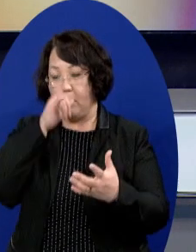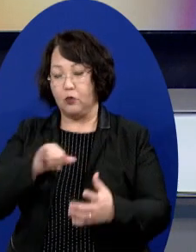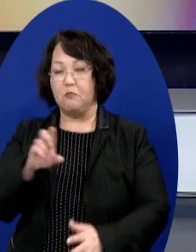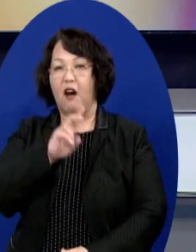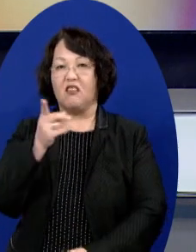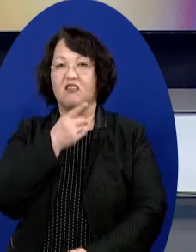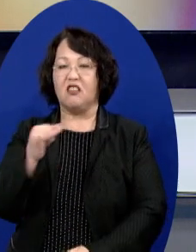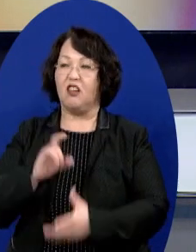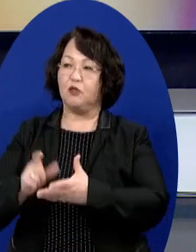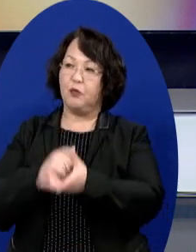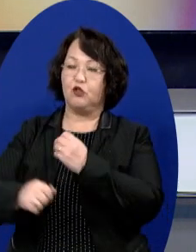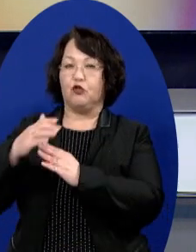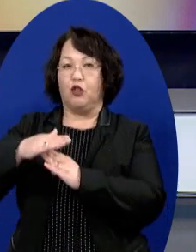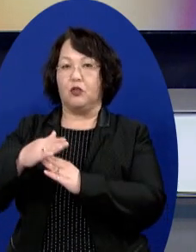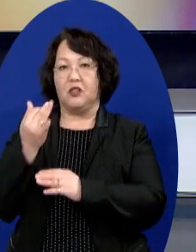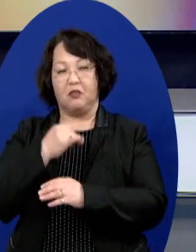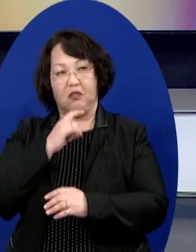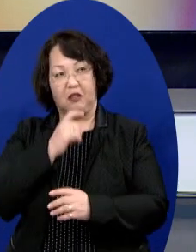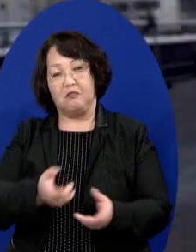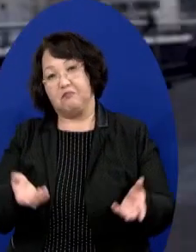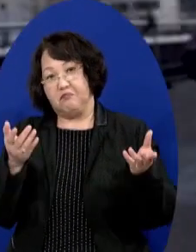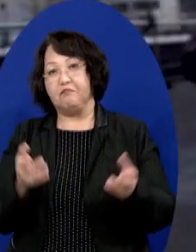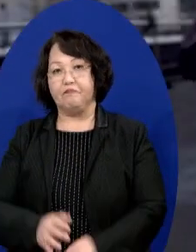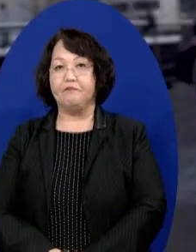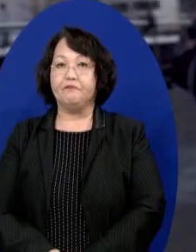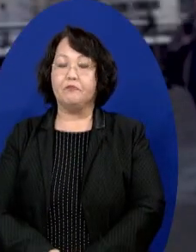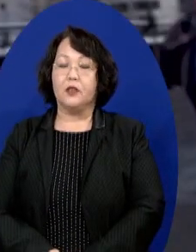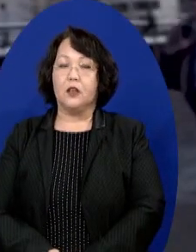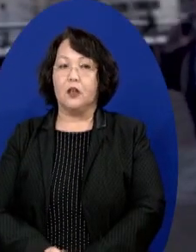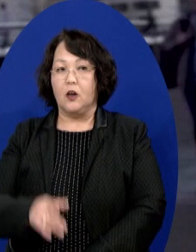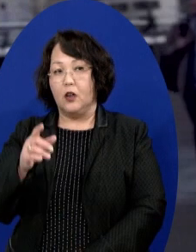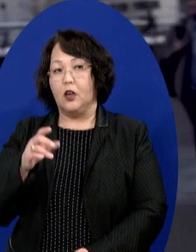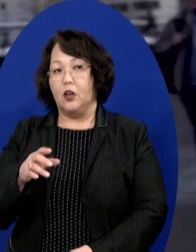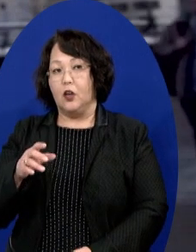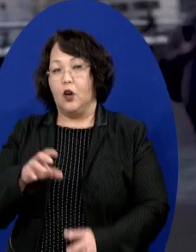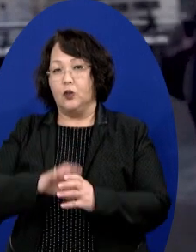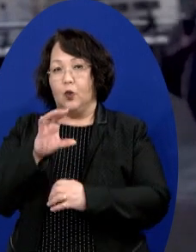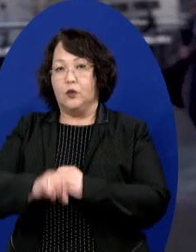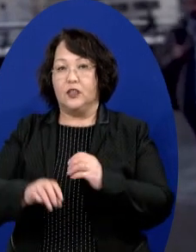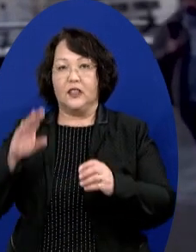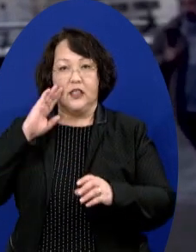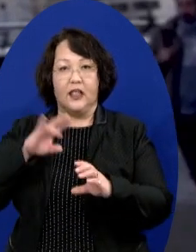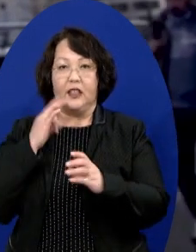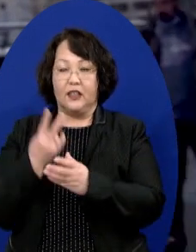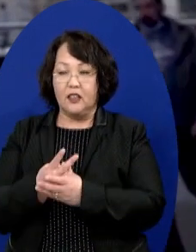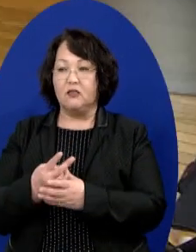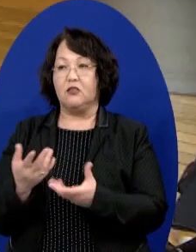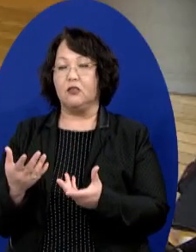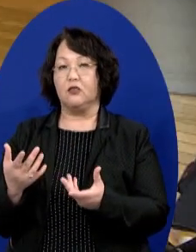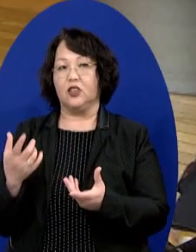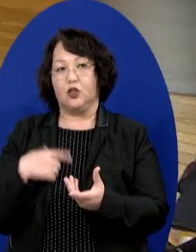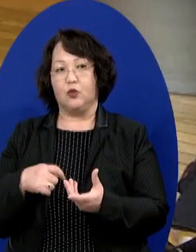зогсооход хүрсэн гэдэг байр суурь илэрхийлжээ. НАТО болон Европын холбоо аль алинх нь гишүүн Болгар, Польш